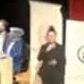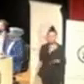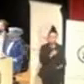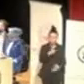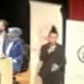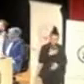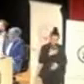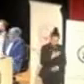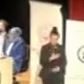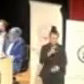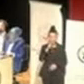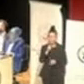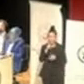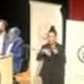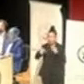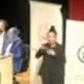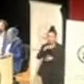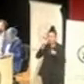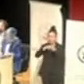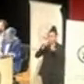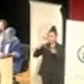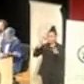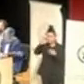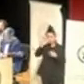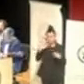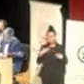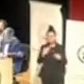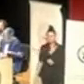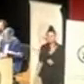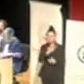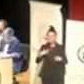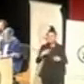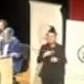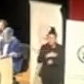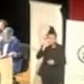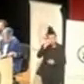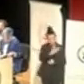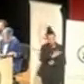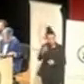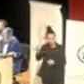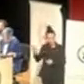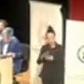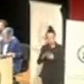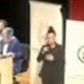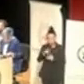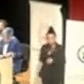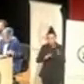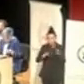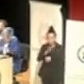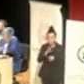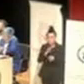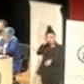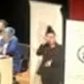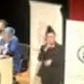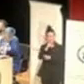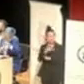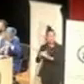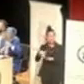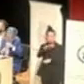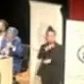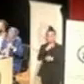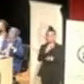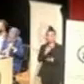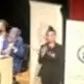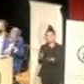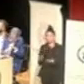başkanım. Öncelikle bütün katılımcıları saygıyla selamlıyorum. Ve bu organizasyonda emeği geçen herkese teşekkür ediyorum.